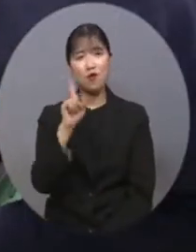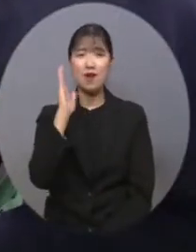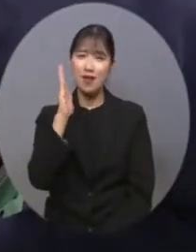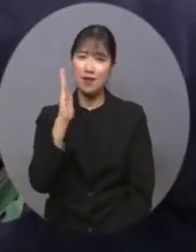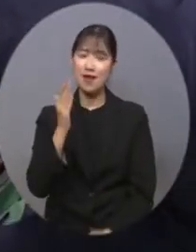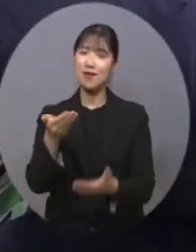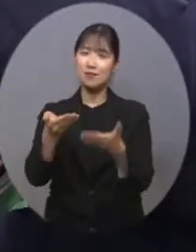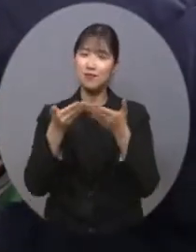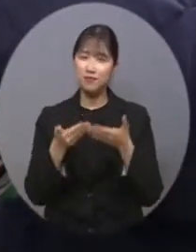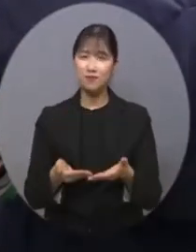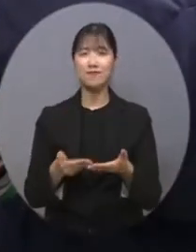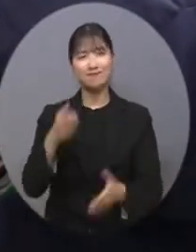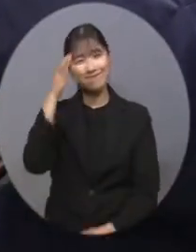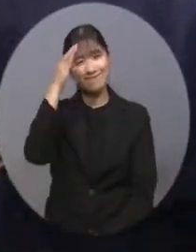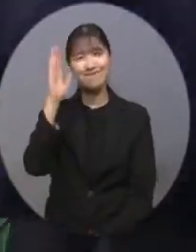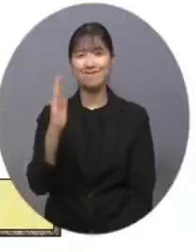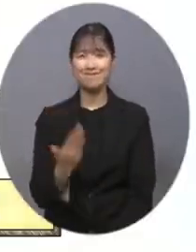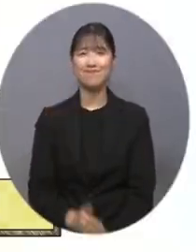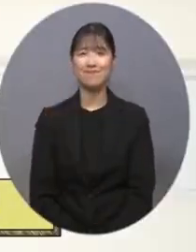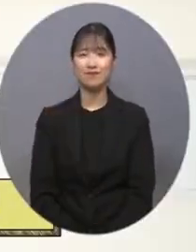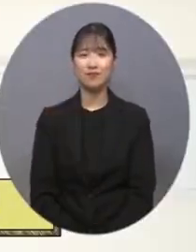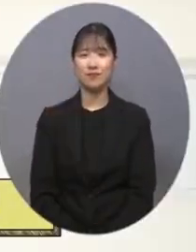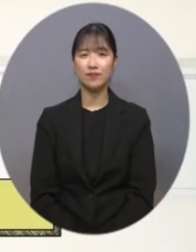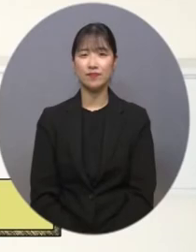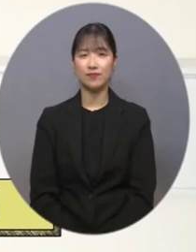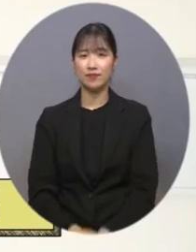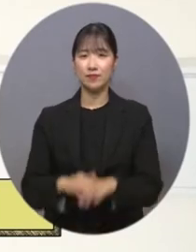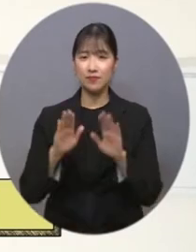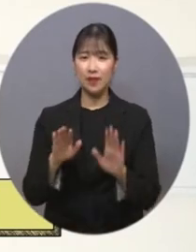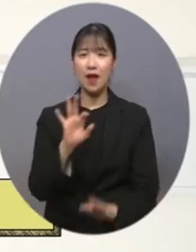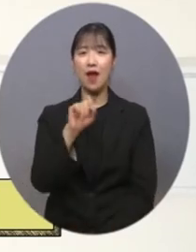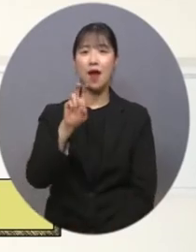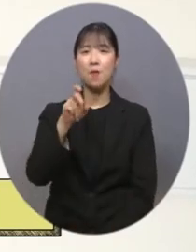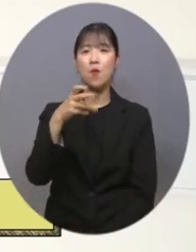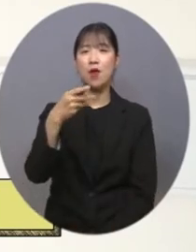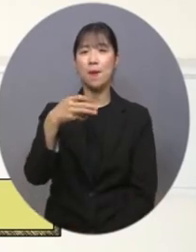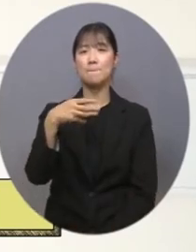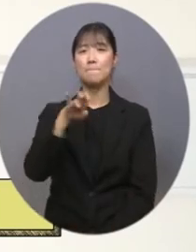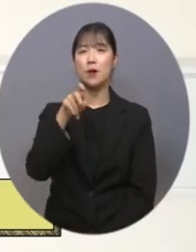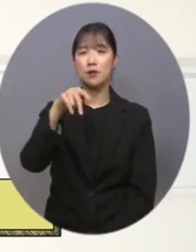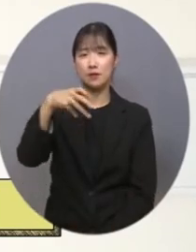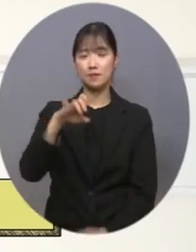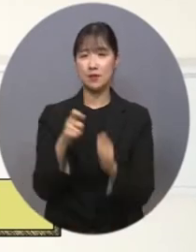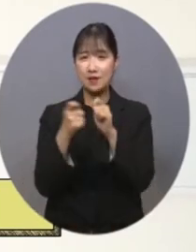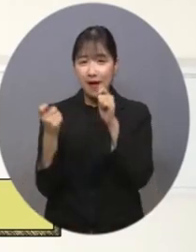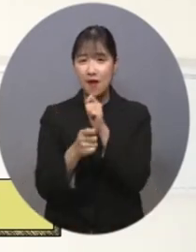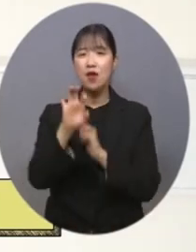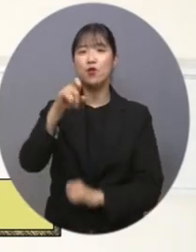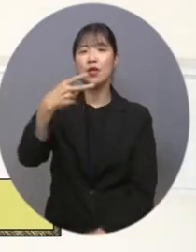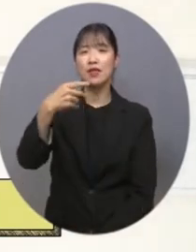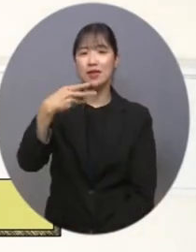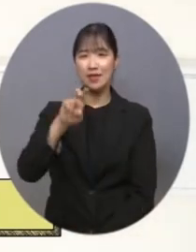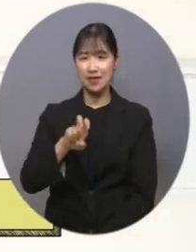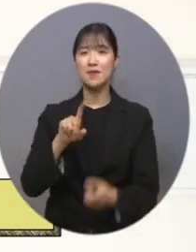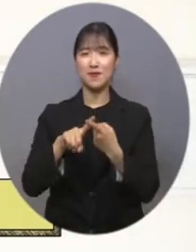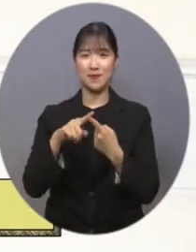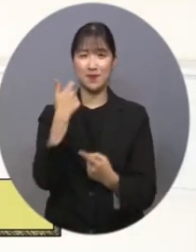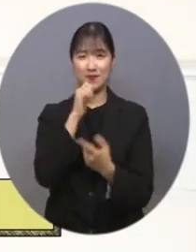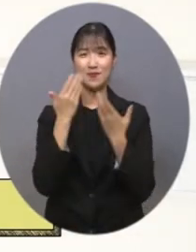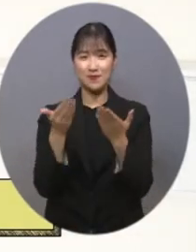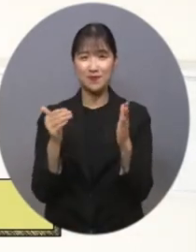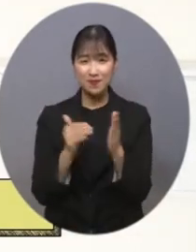이야기를 들려주실지 기대가 됩니다. 네, 지금까지 아모레퍼시픽 자회사인 위드림에 대해